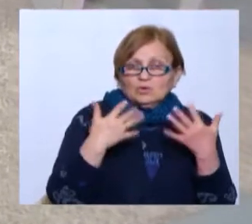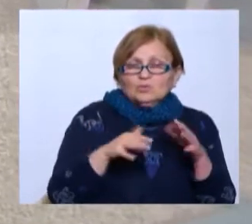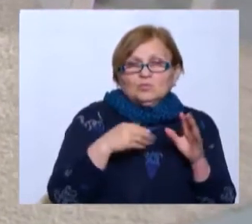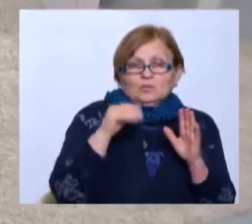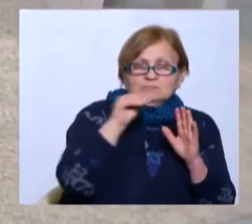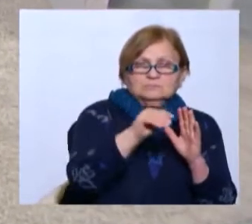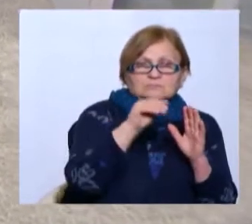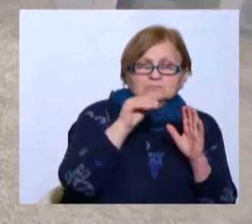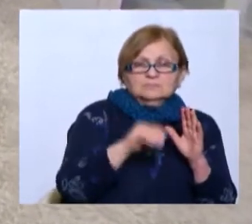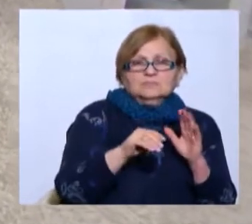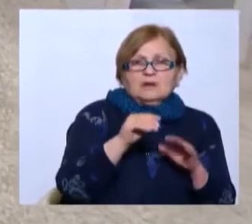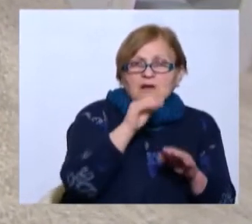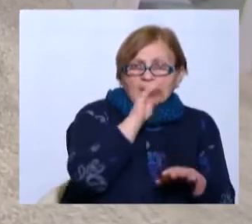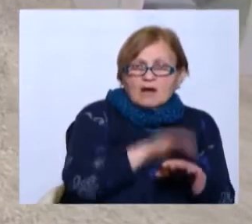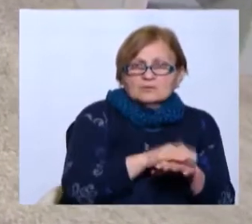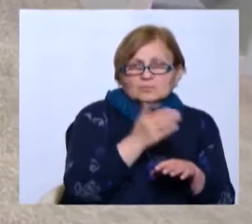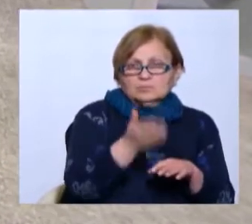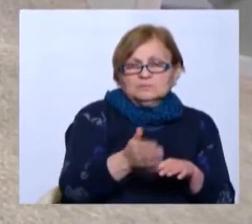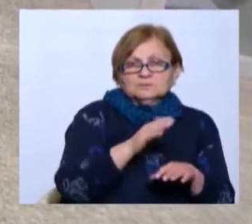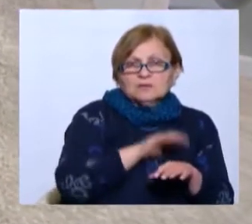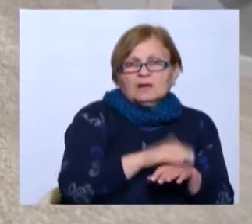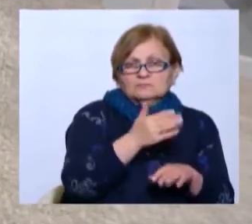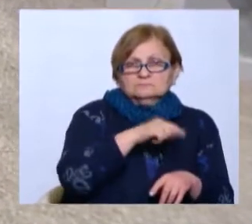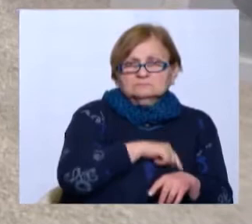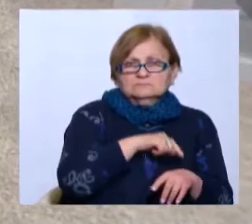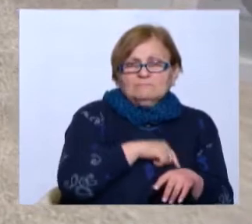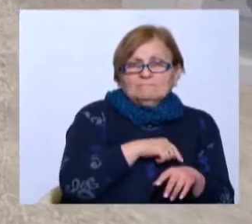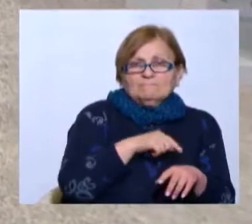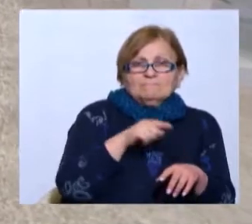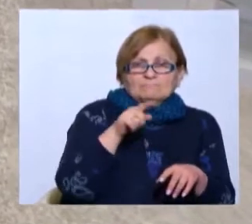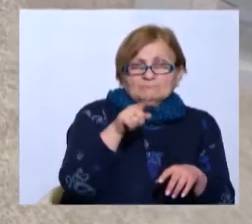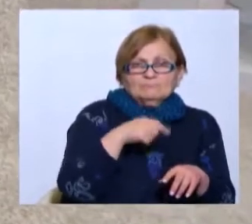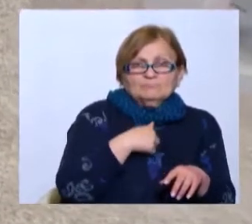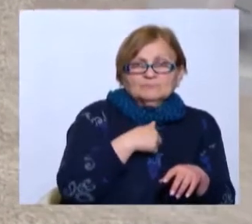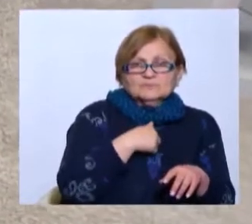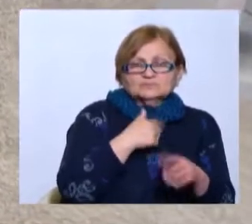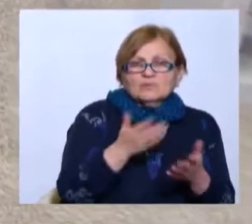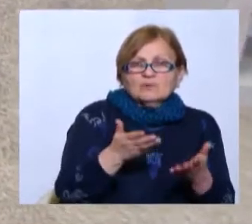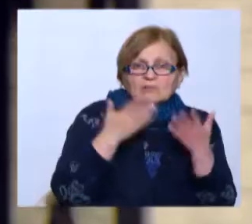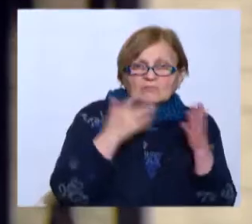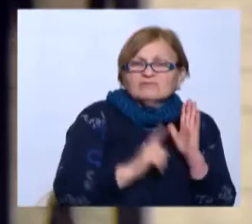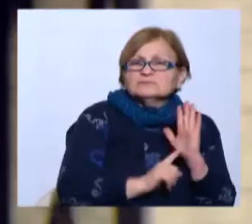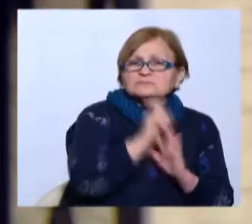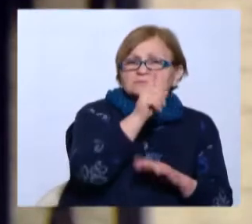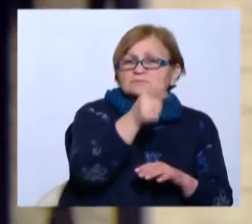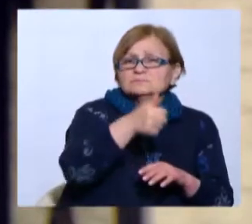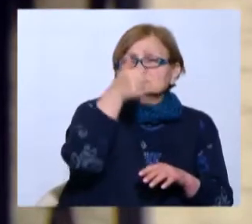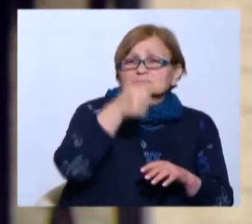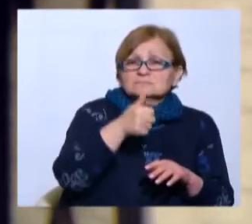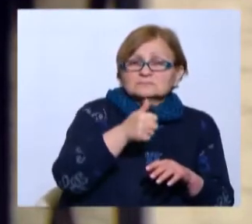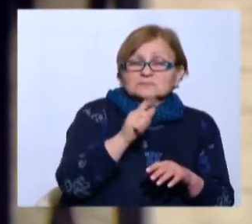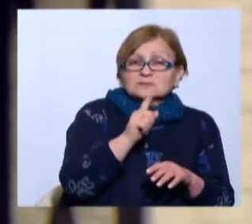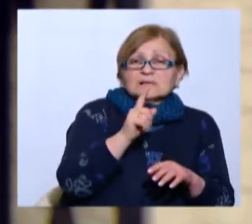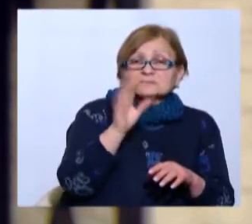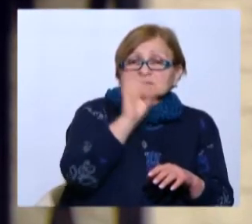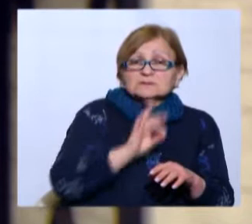შევიყვანეთ არგუმენტისთვის დამახასიათებელი თვისება. ჩვენ თეზისშივე გამოვავლინეთ ის თუ